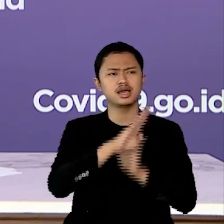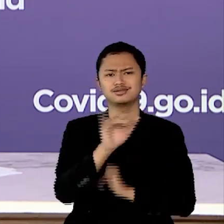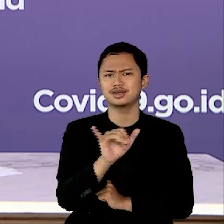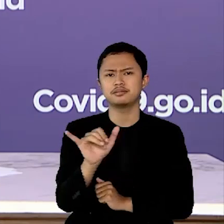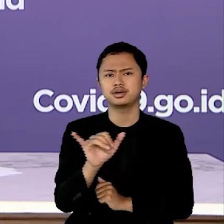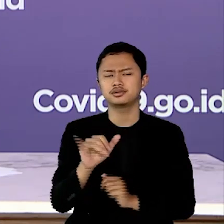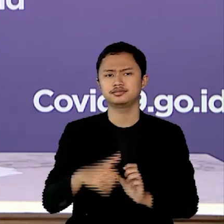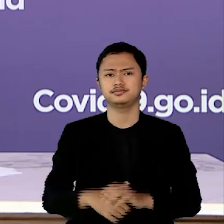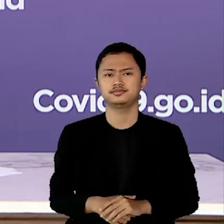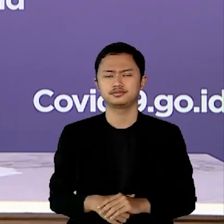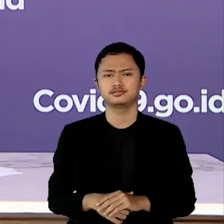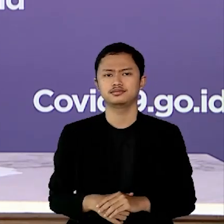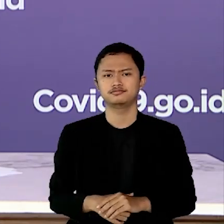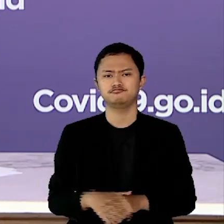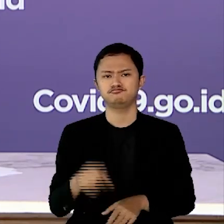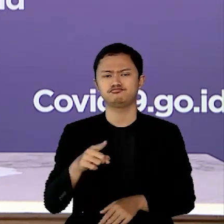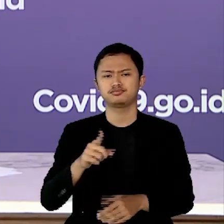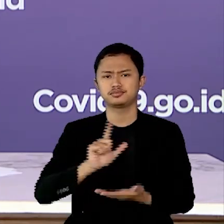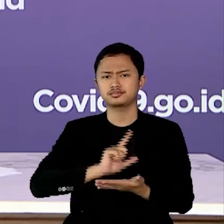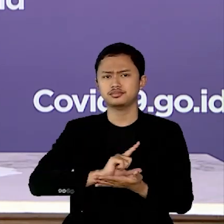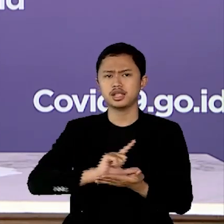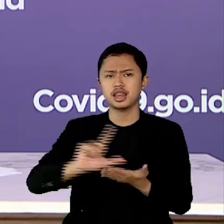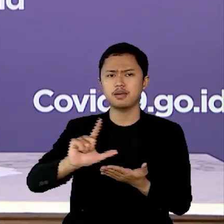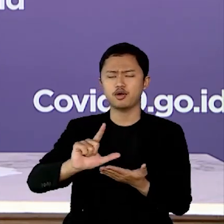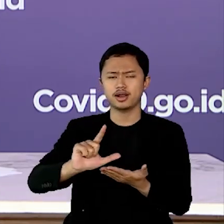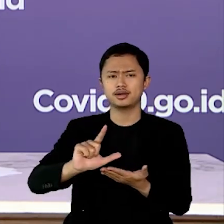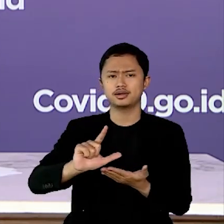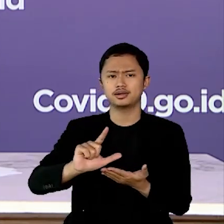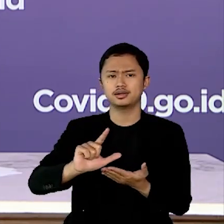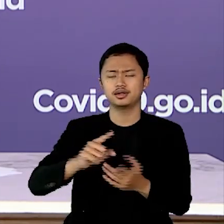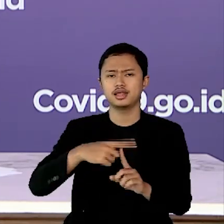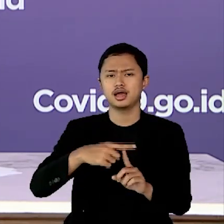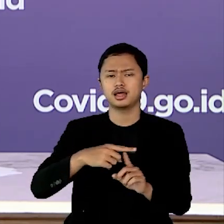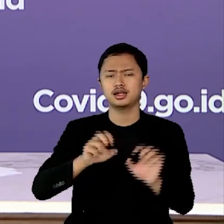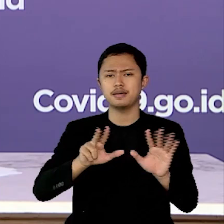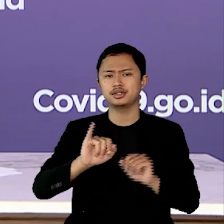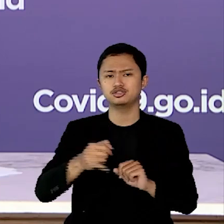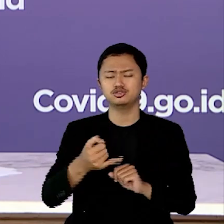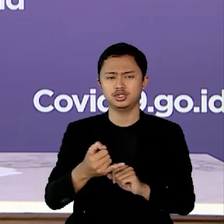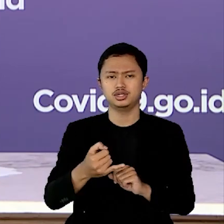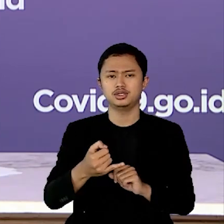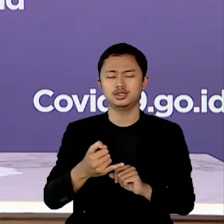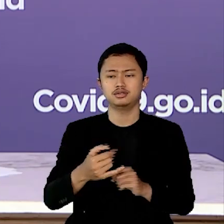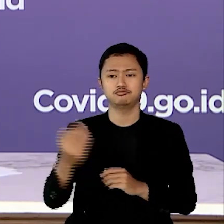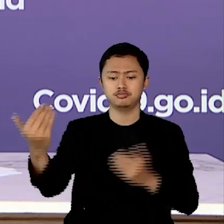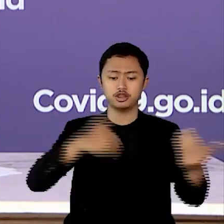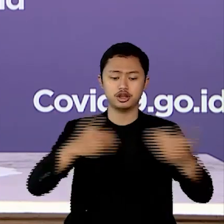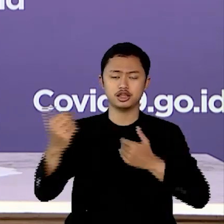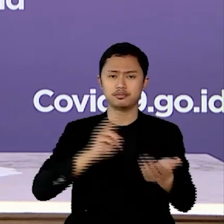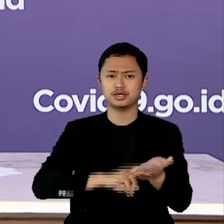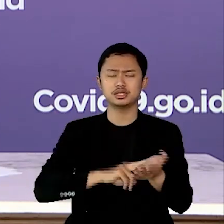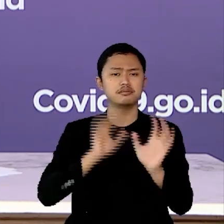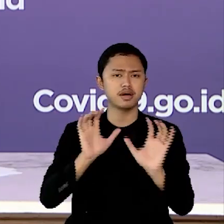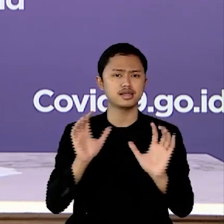signifikan berdasarkan laporan pertanggal 8juni pasien yang masuk ke Wisma Atlet pada tanggal tersebut